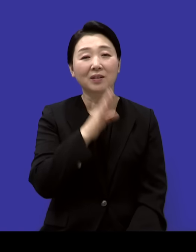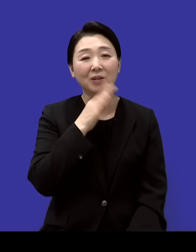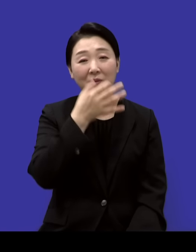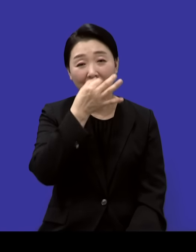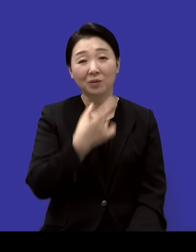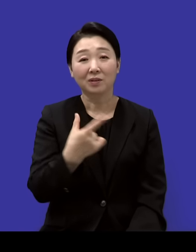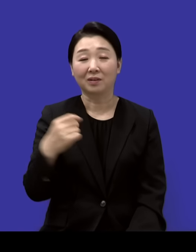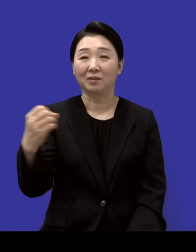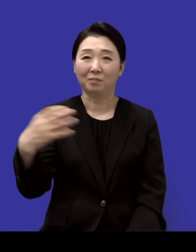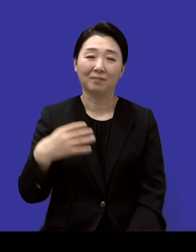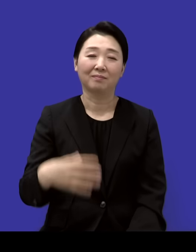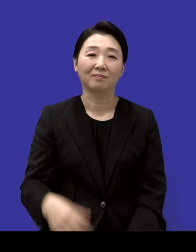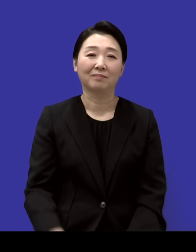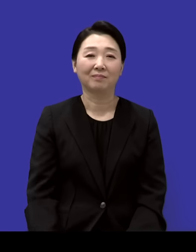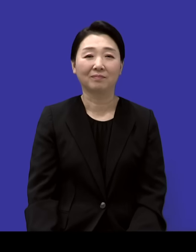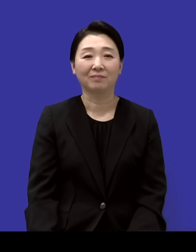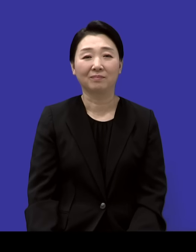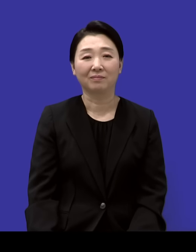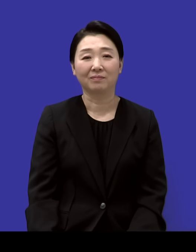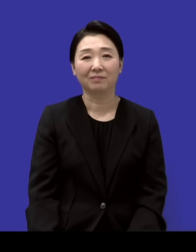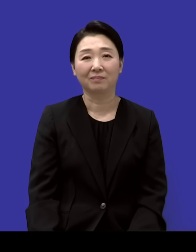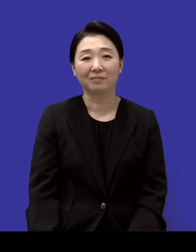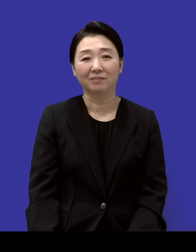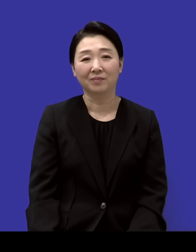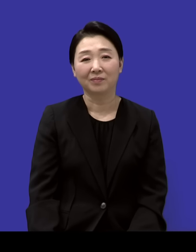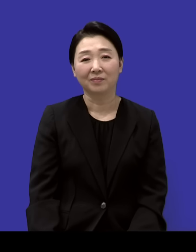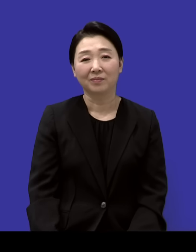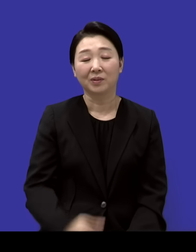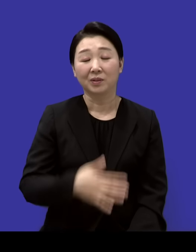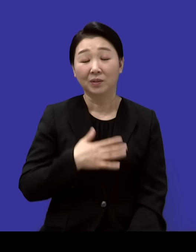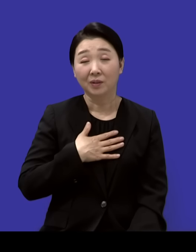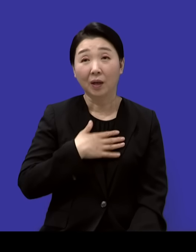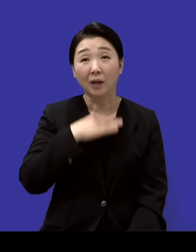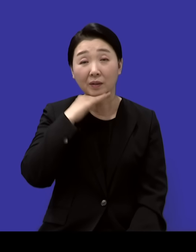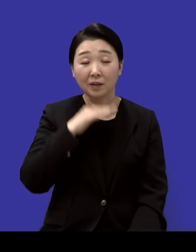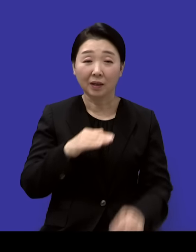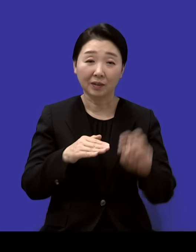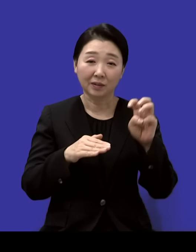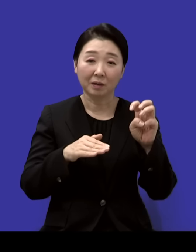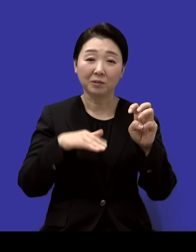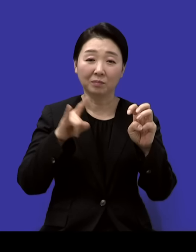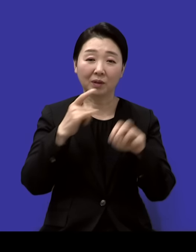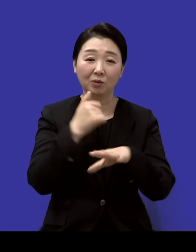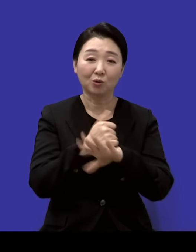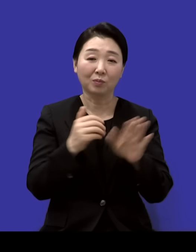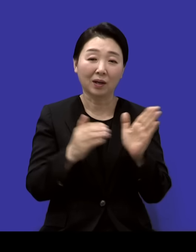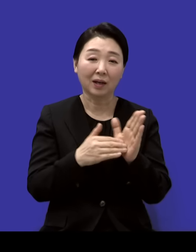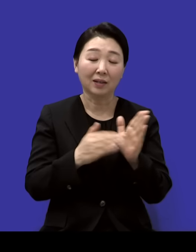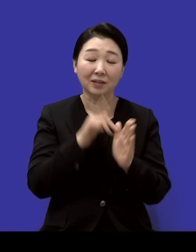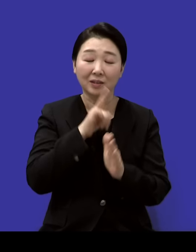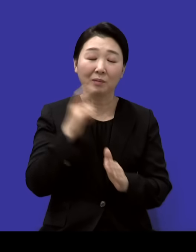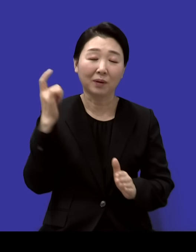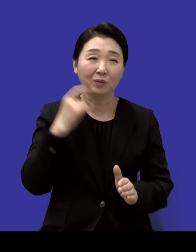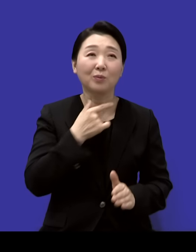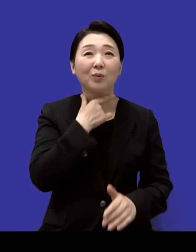힘들었겠니 하시는데, 제가 한 30 중반까지 이렇게 이 말을 들으려고 땡땡